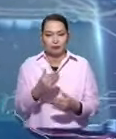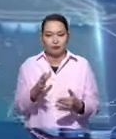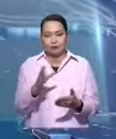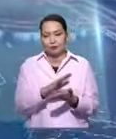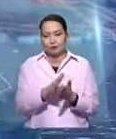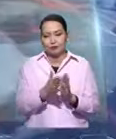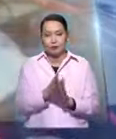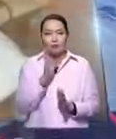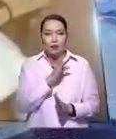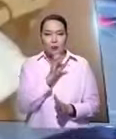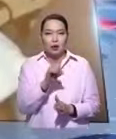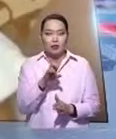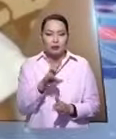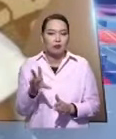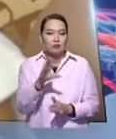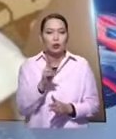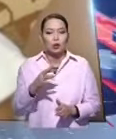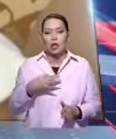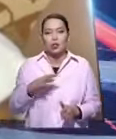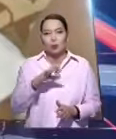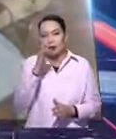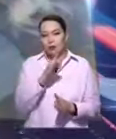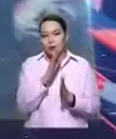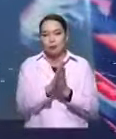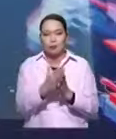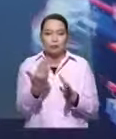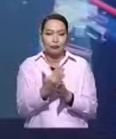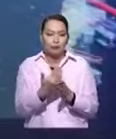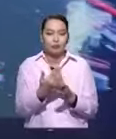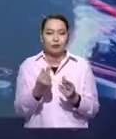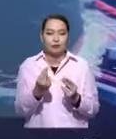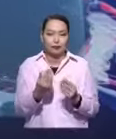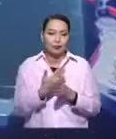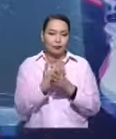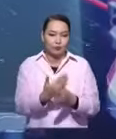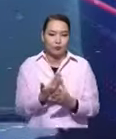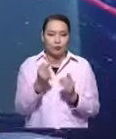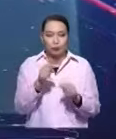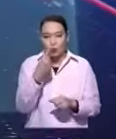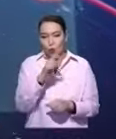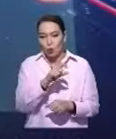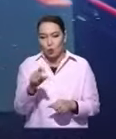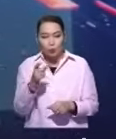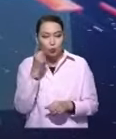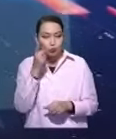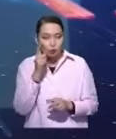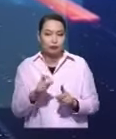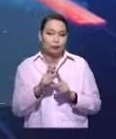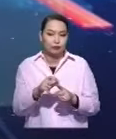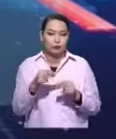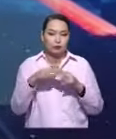Мама Аслана просит всех неравнодушных казахстанцев протянуть ее сыну руку помощи. Связаться с Назирой можно по телефону, указанному на экране.